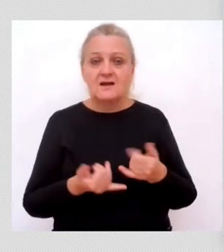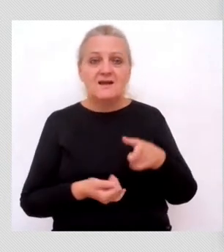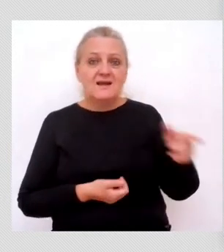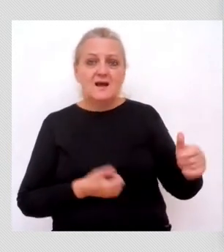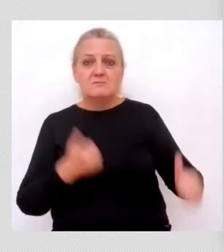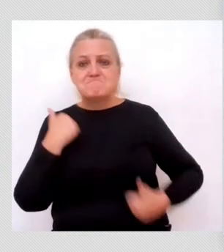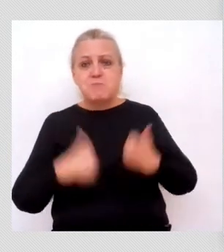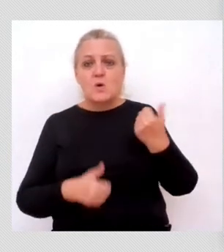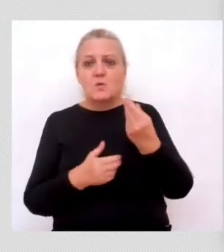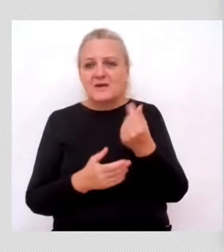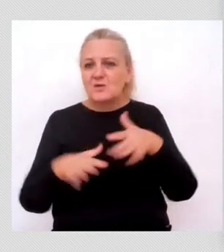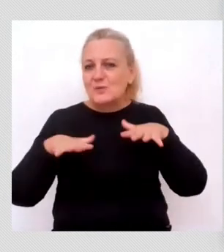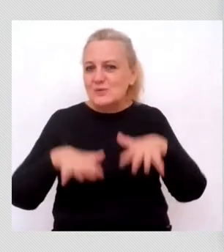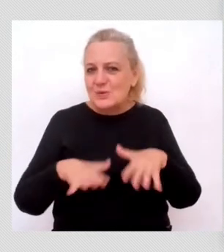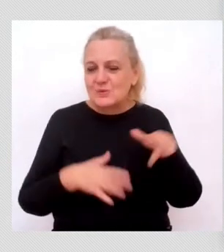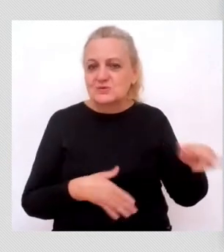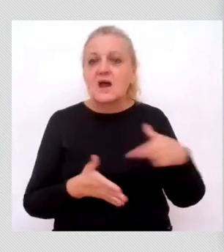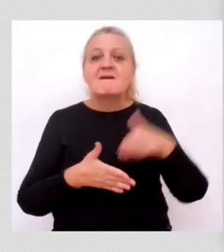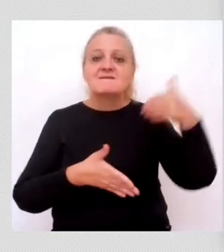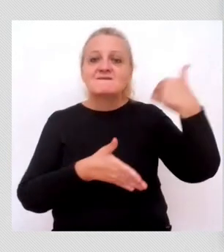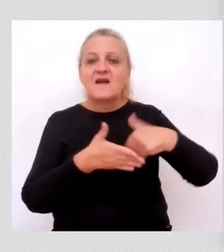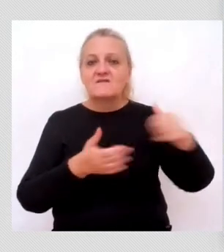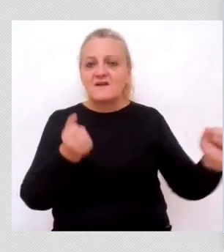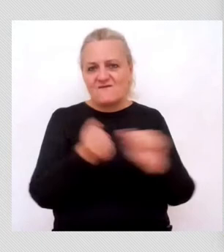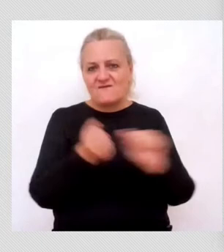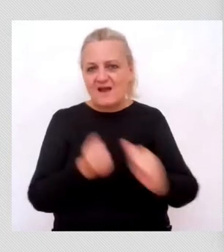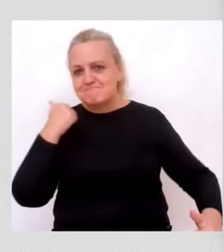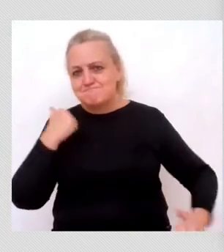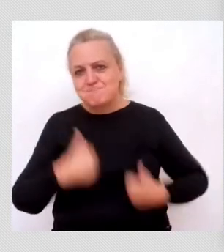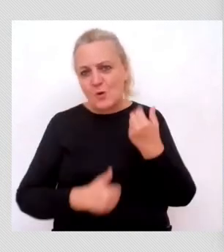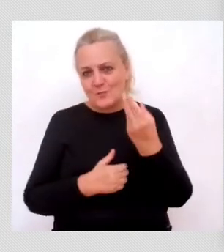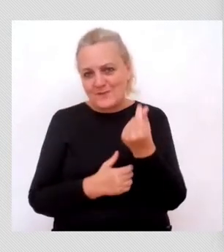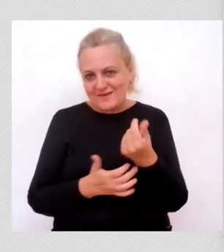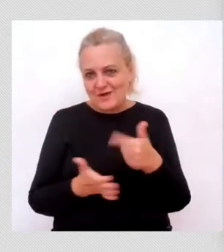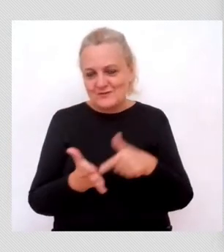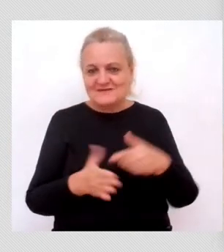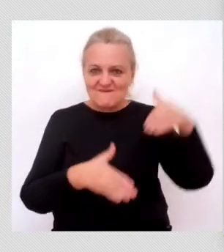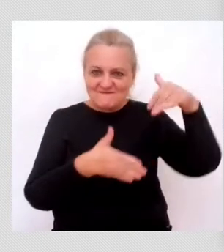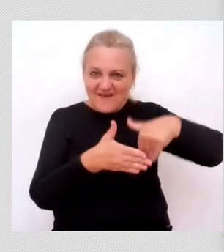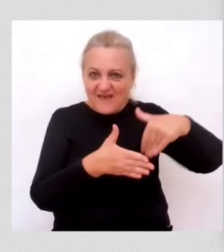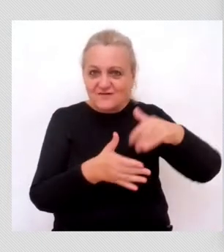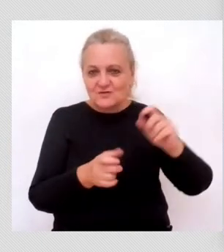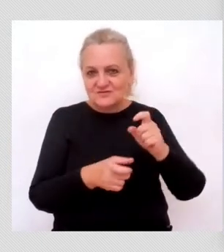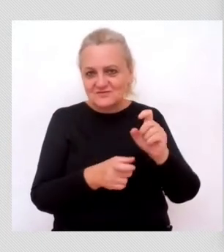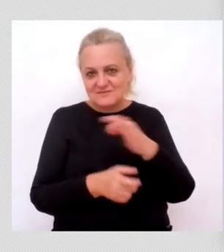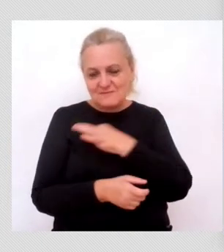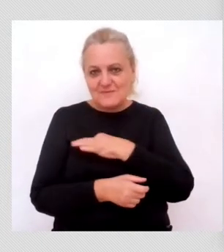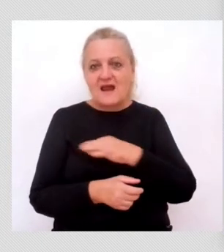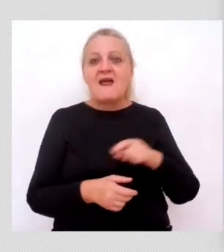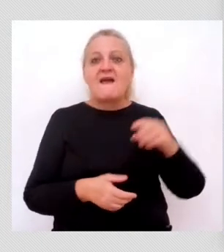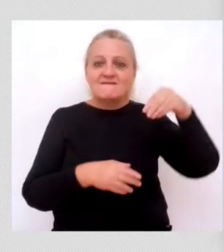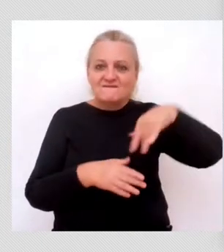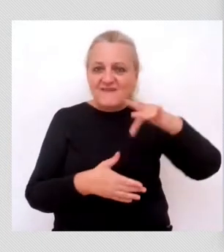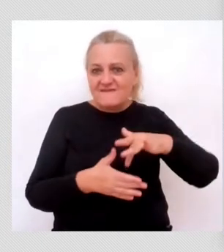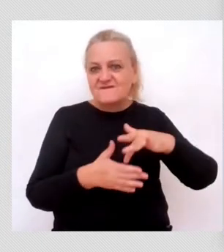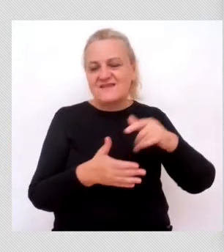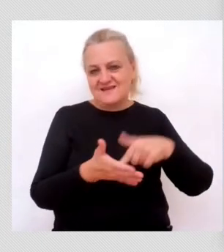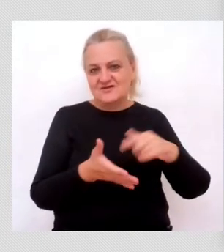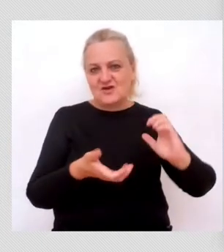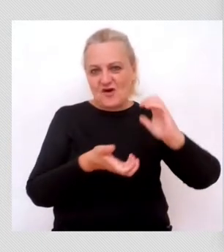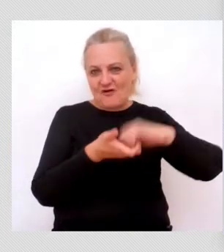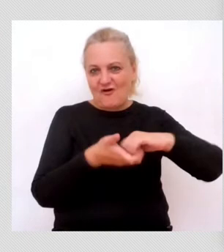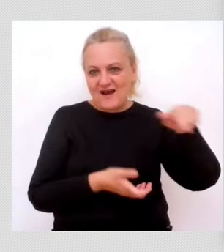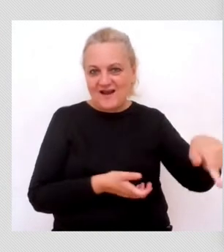pieniądze, jak tracą pieniądze na wewnętrzne walki, wewnątrz partii, wewnątrz koalicji, jak